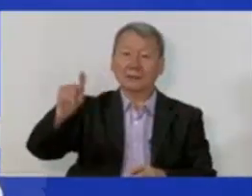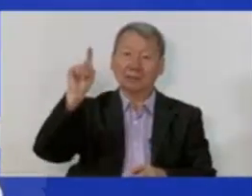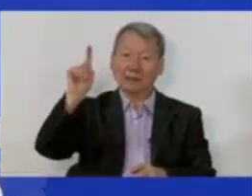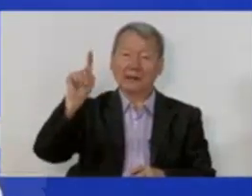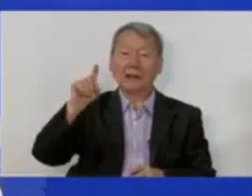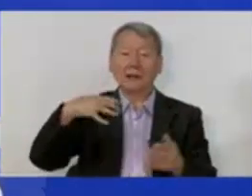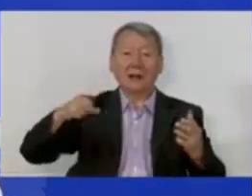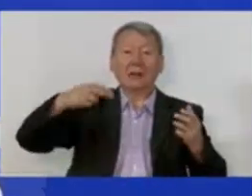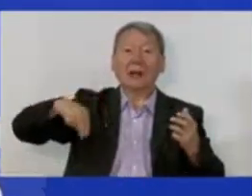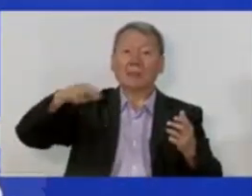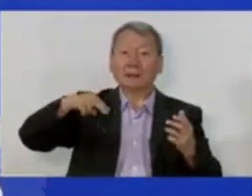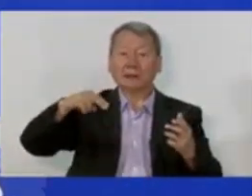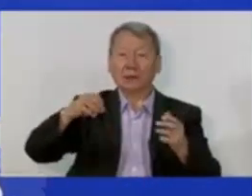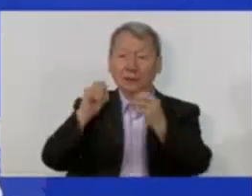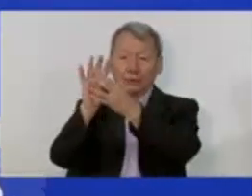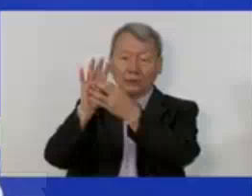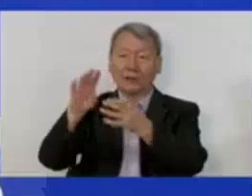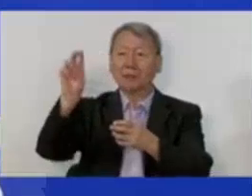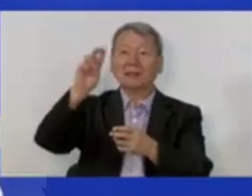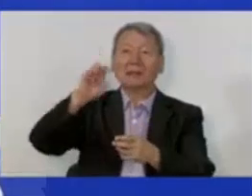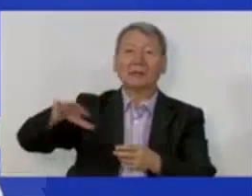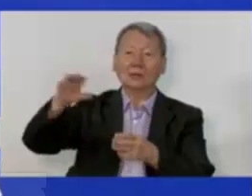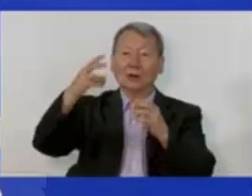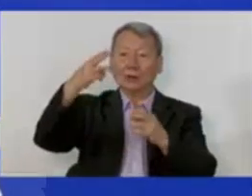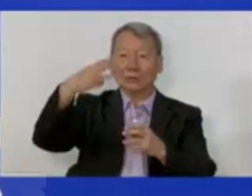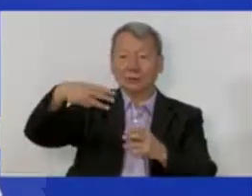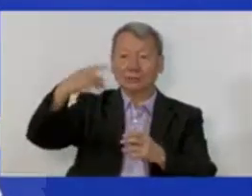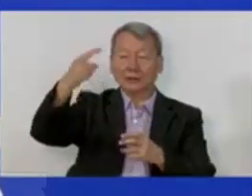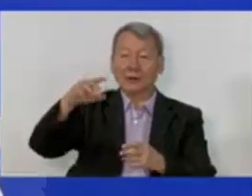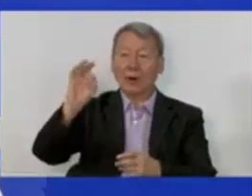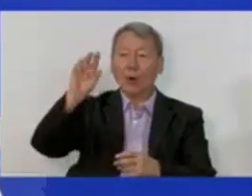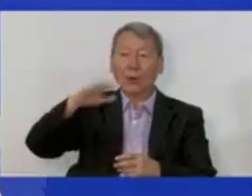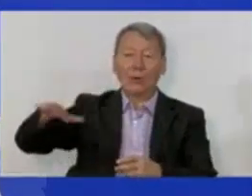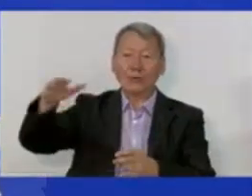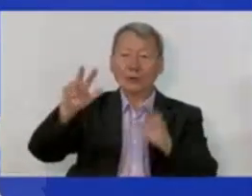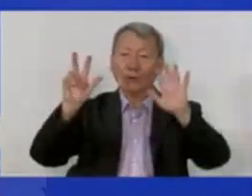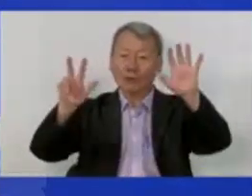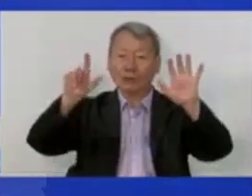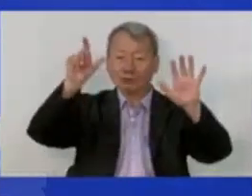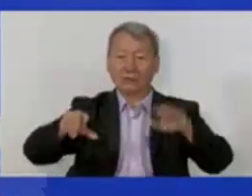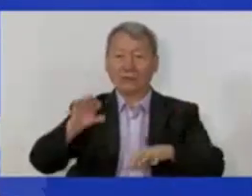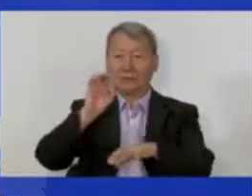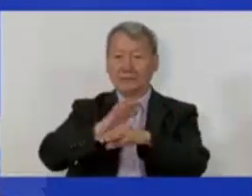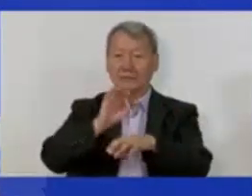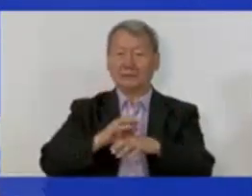1, Жалабат облусунда 14, Баткен облусунда 31, Ош облусунда 8 учур катталды.